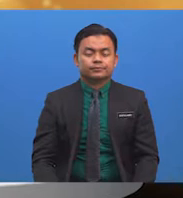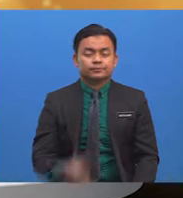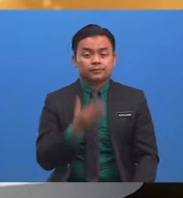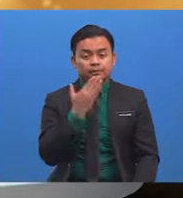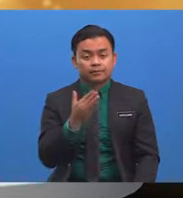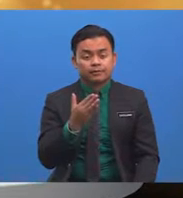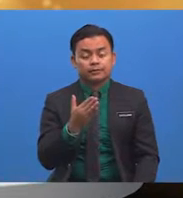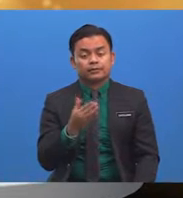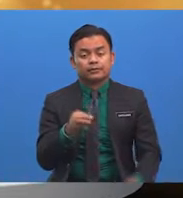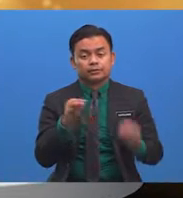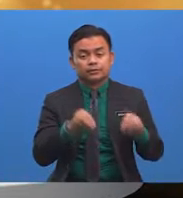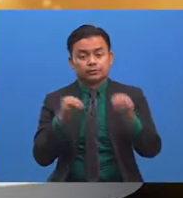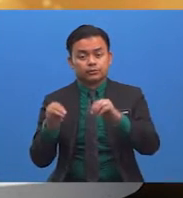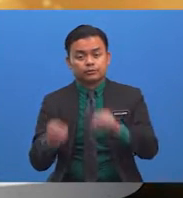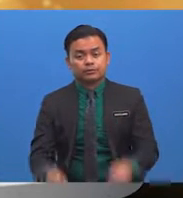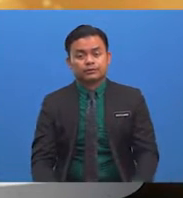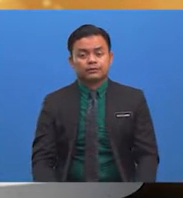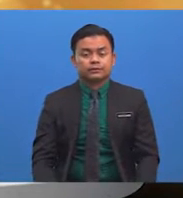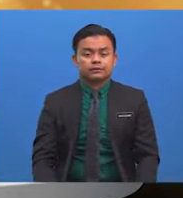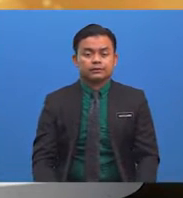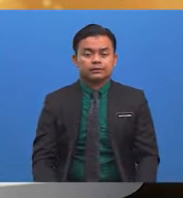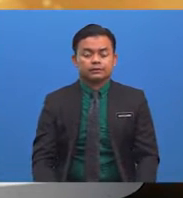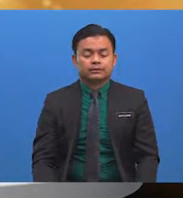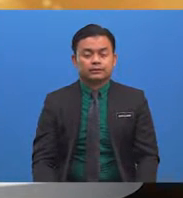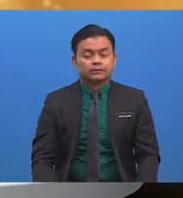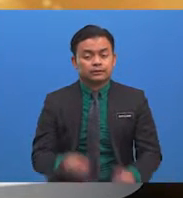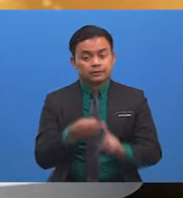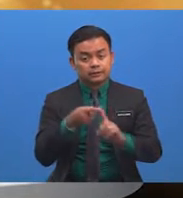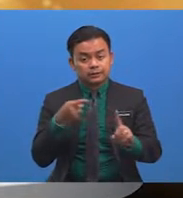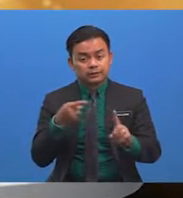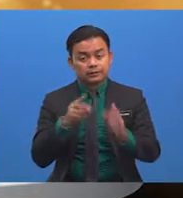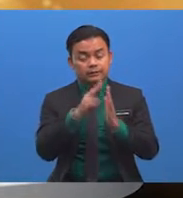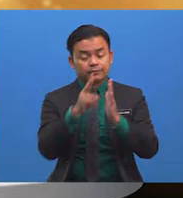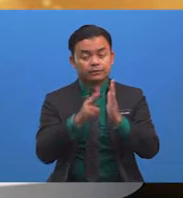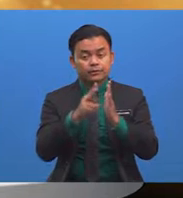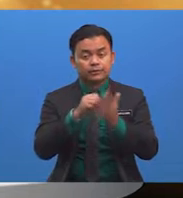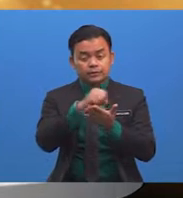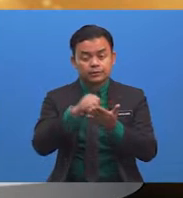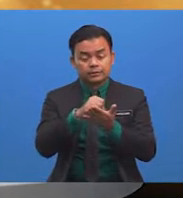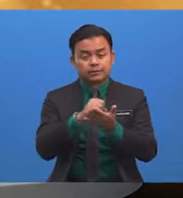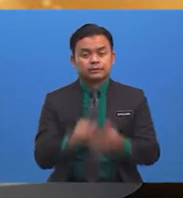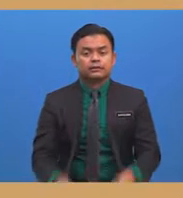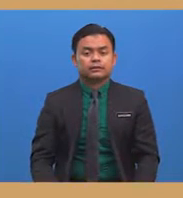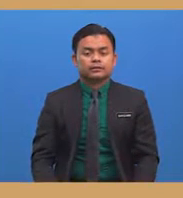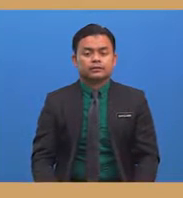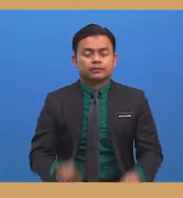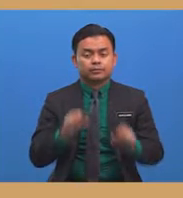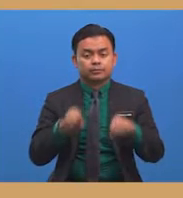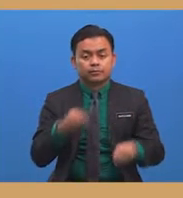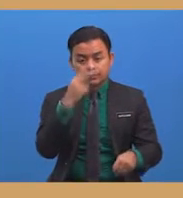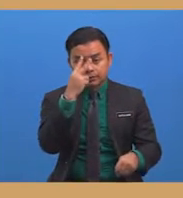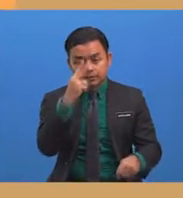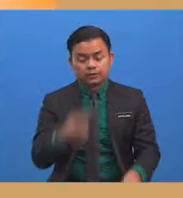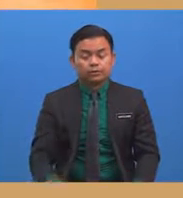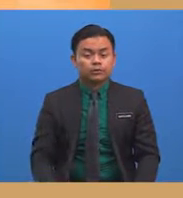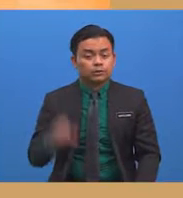Baik, murid-murid. Melalui video penyiasatan tadi, kamu akan dapat lihat gambar rajah